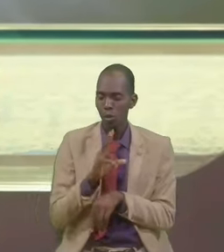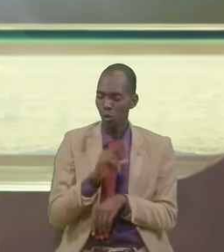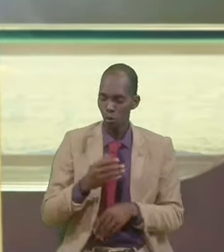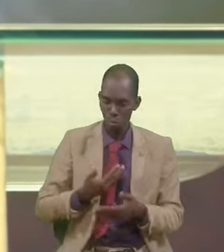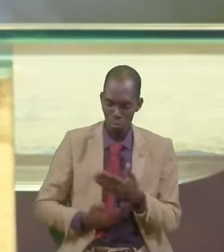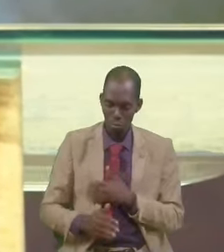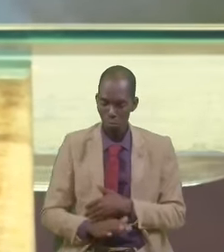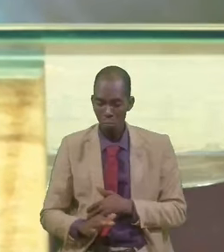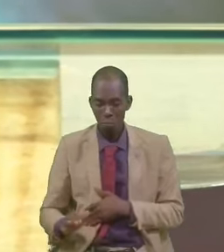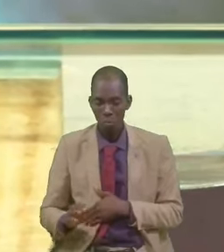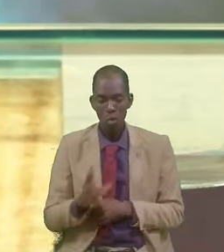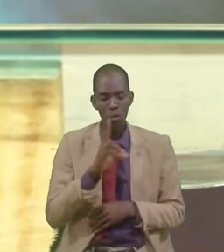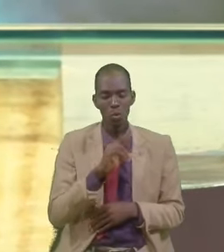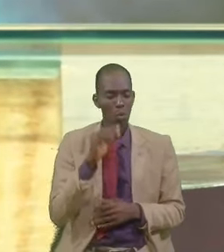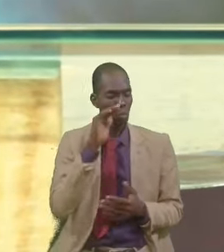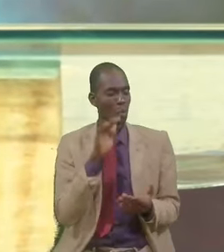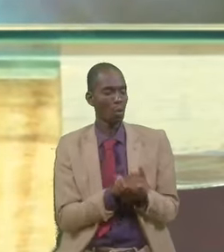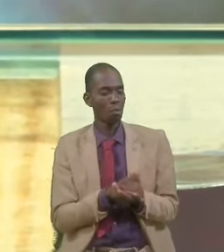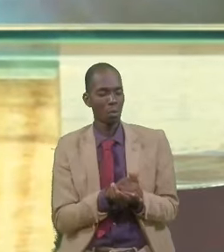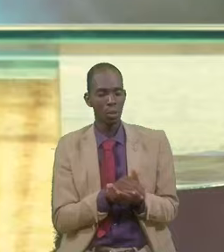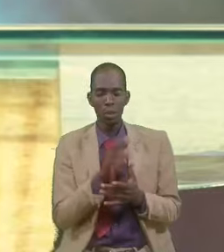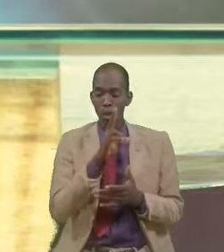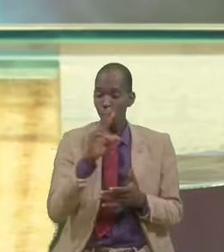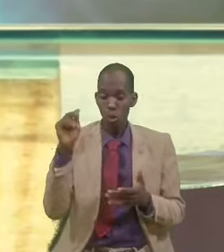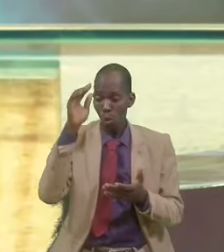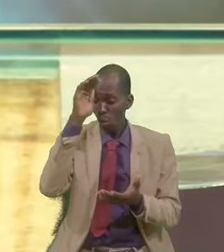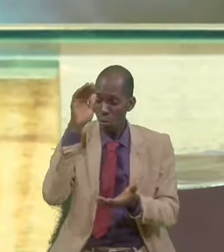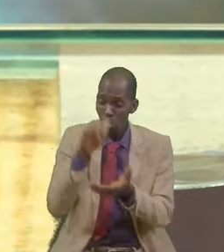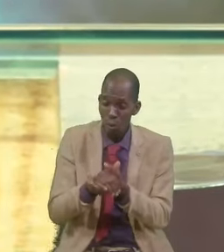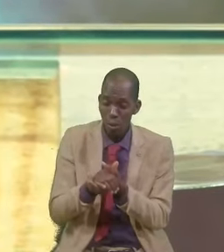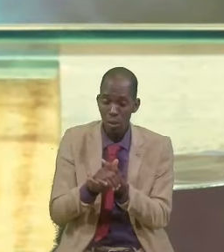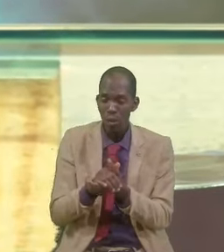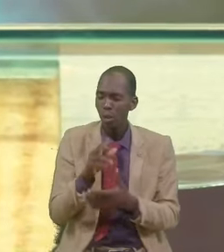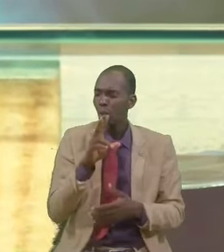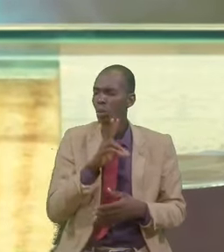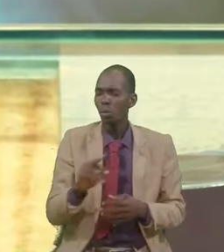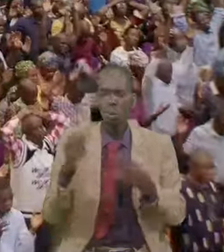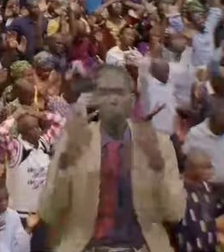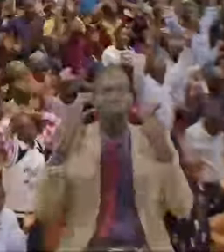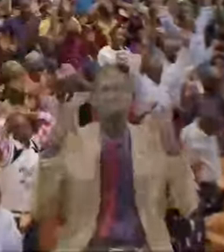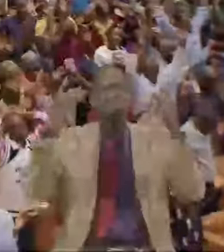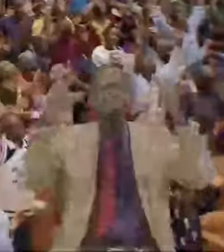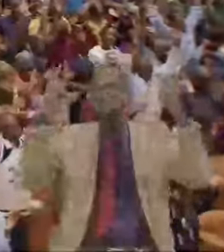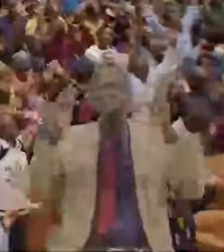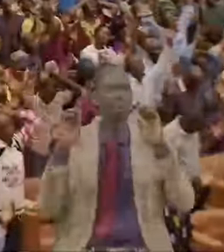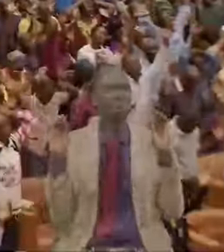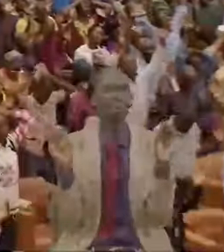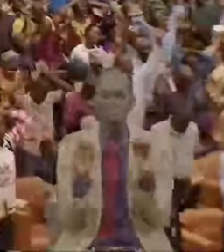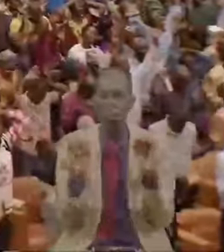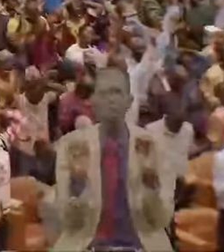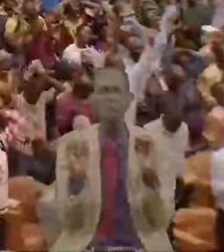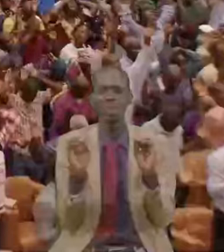pas de boulot, pas d'enfant, pas de femme, pas de mari, pas de prospérité, il n'y a rien du tout.